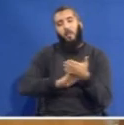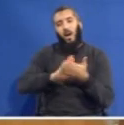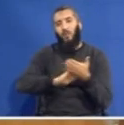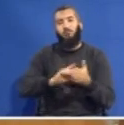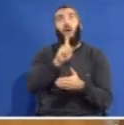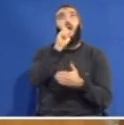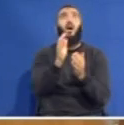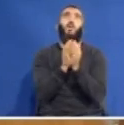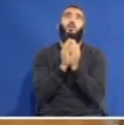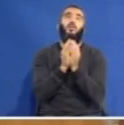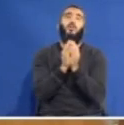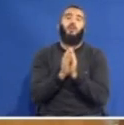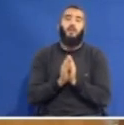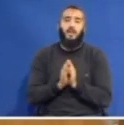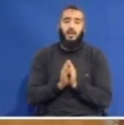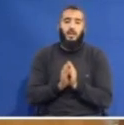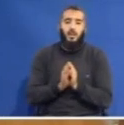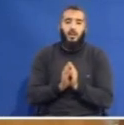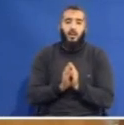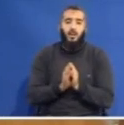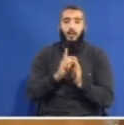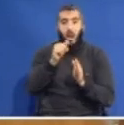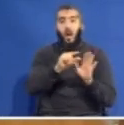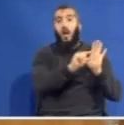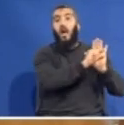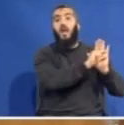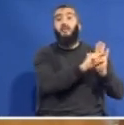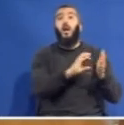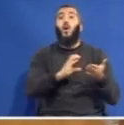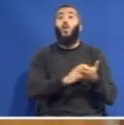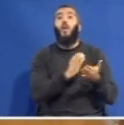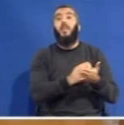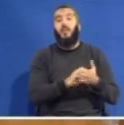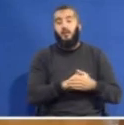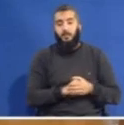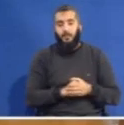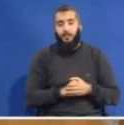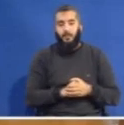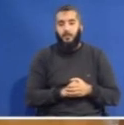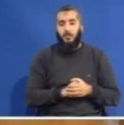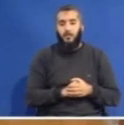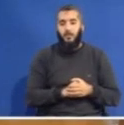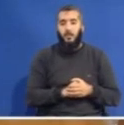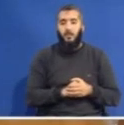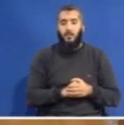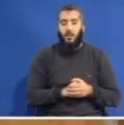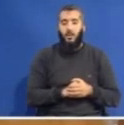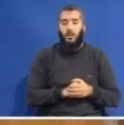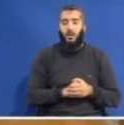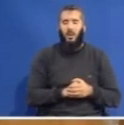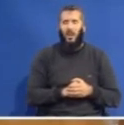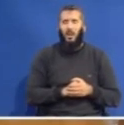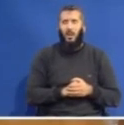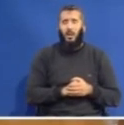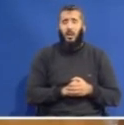وأناب. والآية التي قالها القرآن ذاكرا هذا الندم وذاكرا هذا